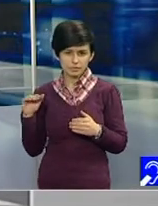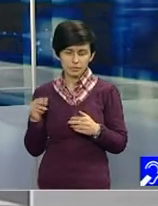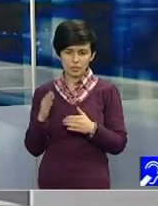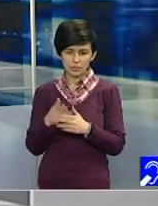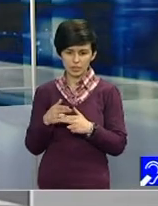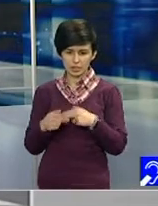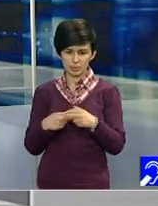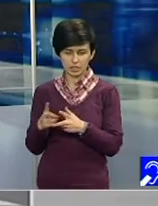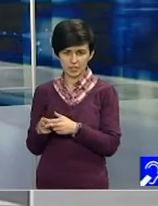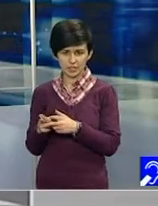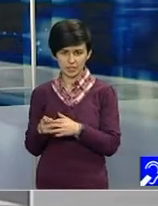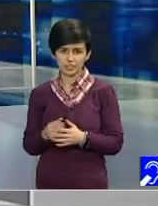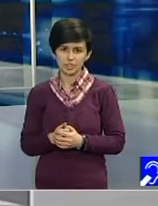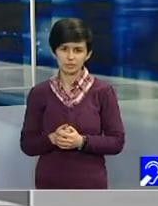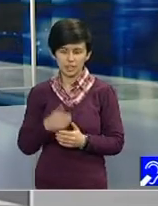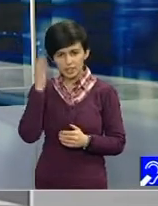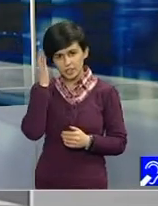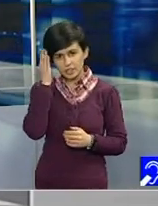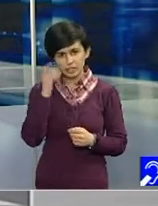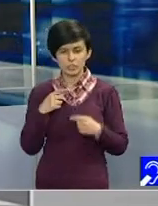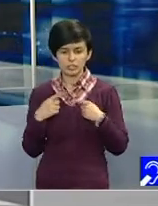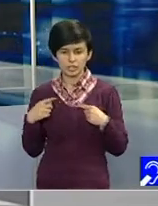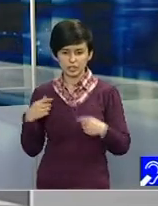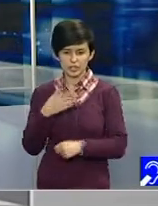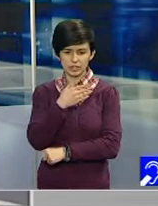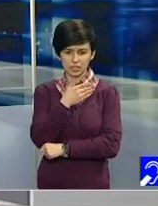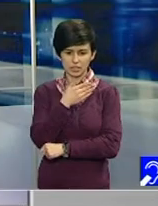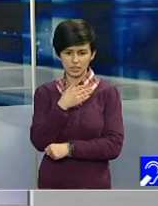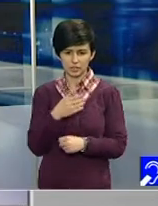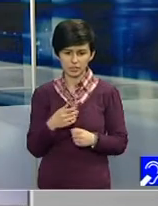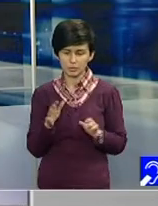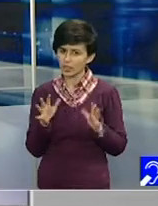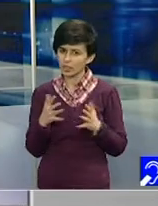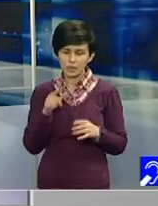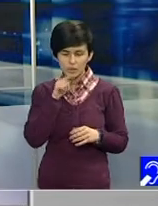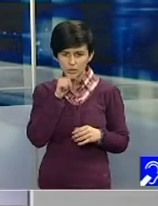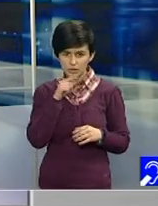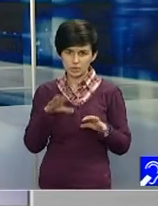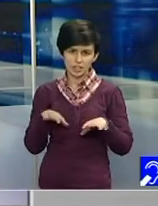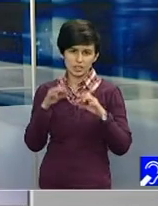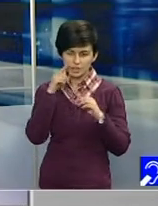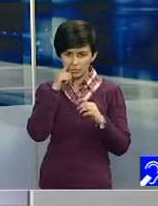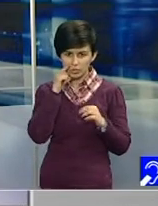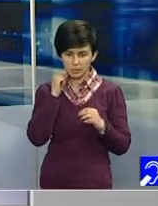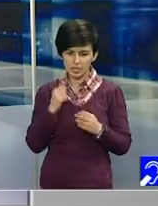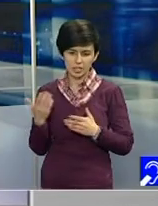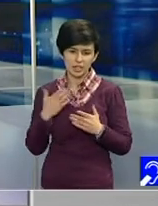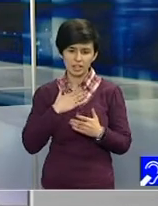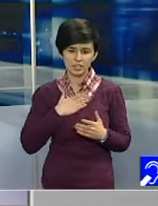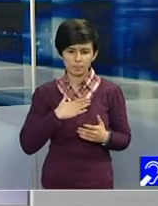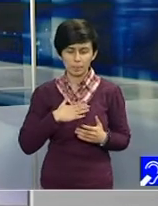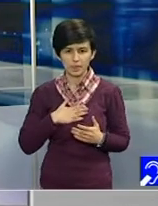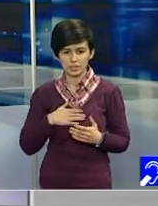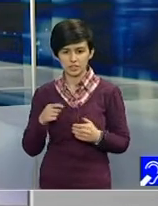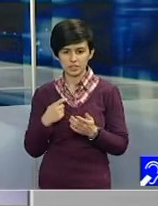în școli, în diverse companii din Cluj-Napoca. În universități, în companii, absolut oriunde găsim oameni disponibili să poarte aceste bandane. Pentru